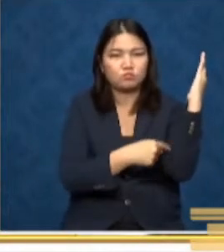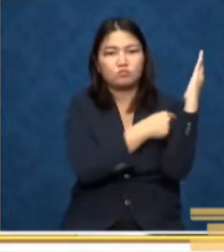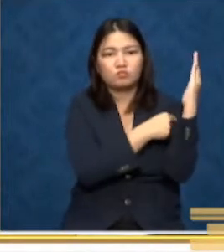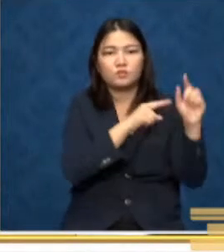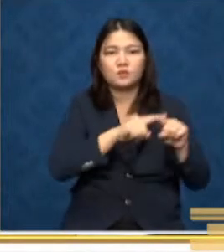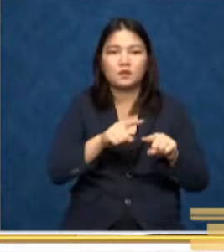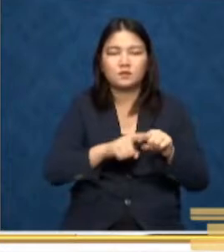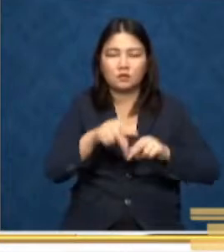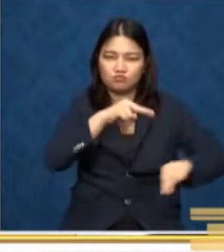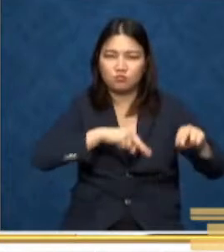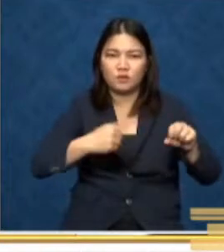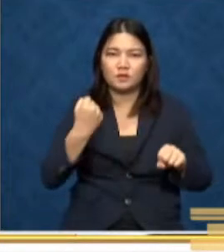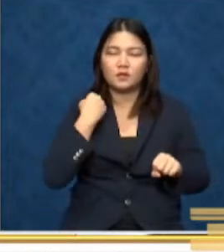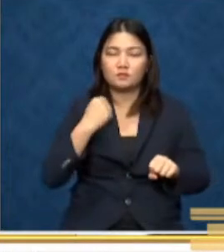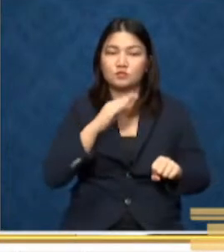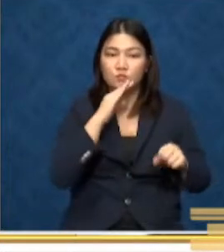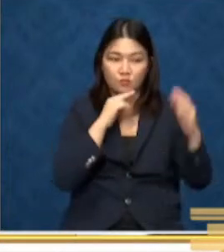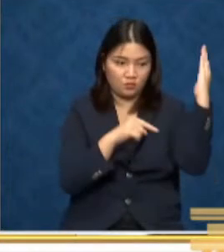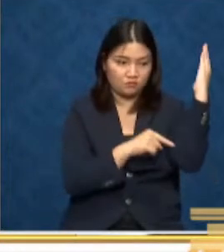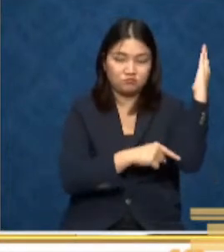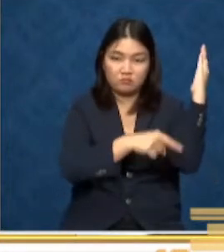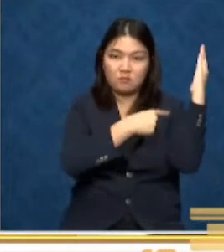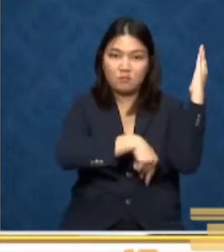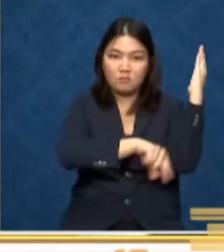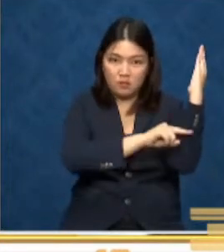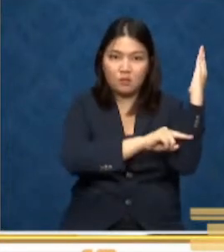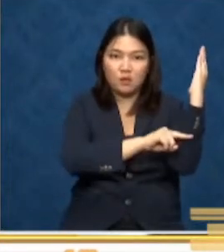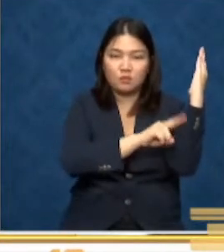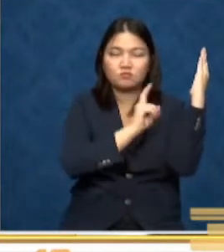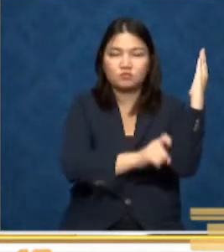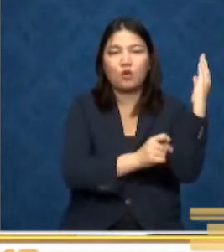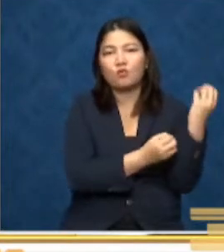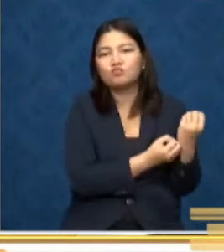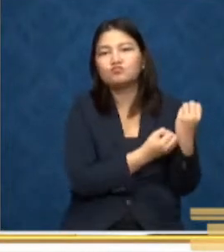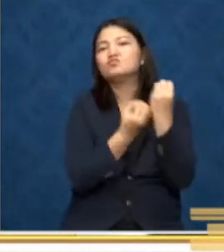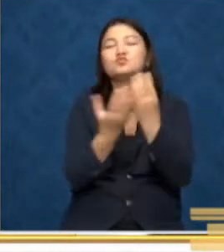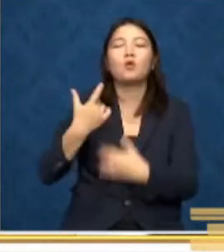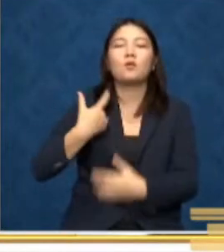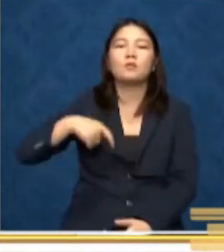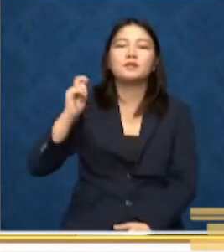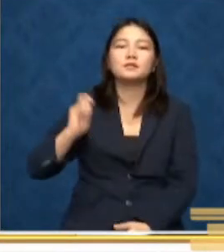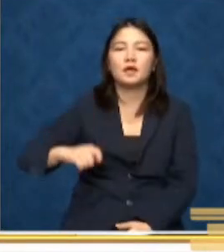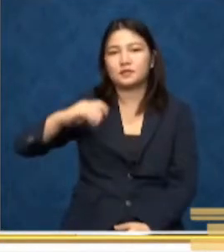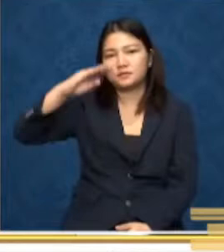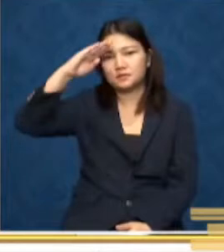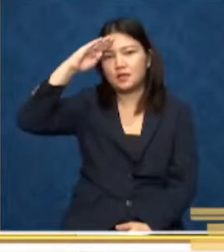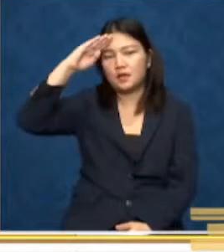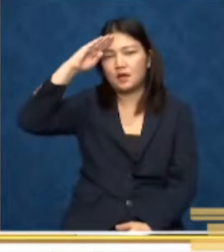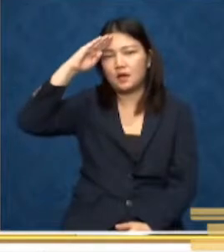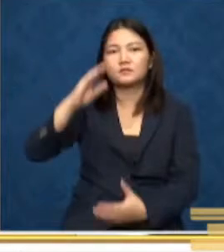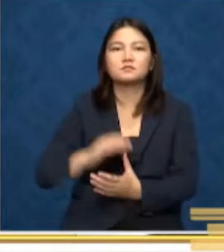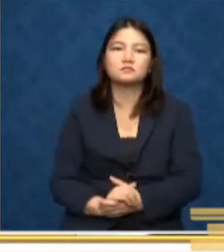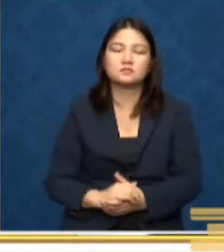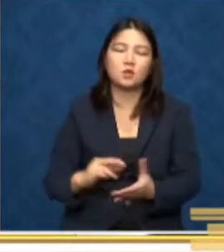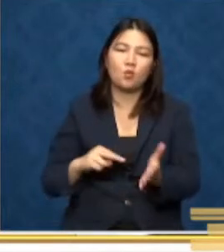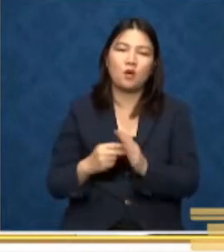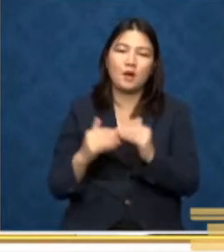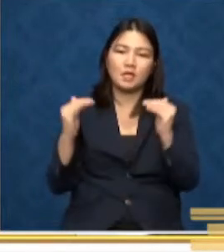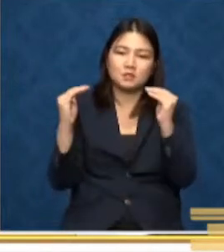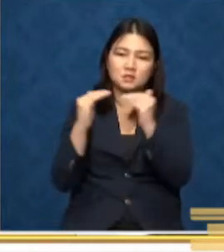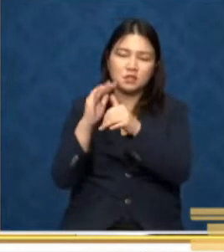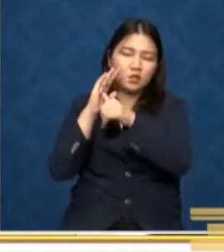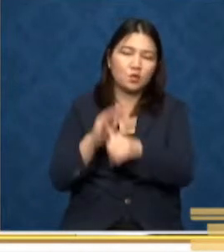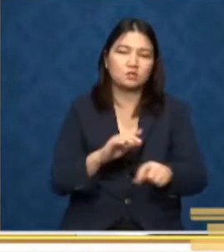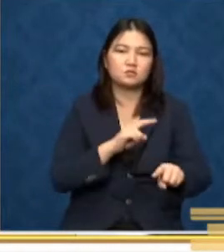หาขึ้นโรงขึ้นศาลก็ต้องขึ้นศาลทหารซึ่งมีการจำกัดจำเกี่ยสิทธิเสรีภาพมากม